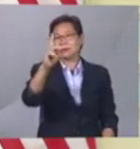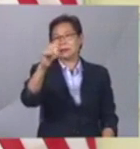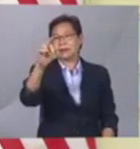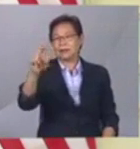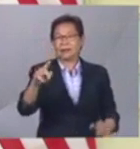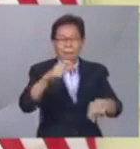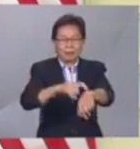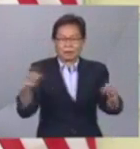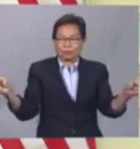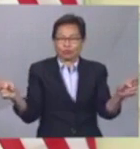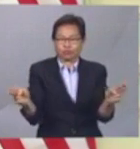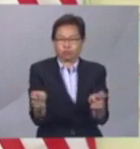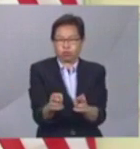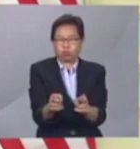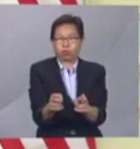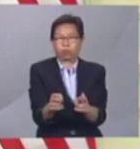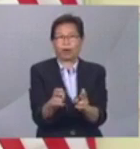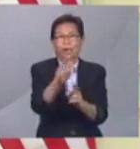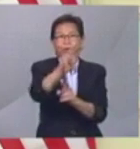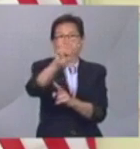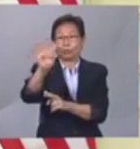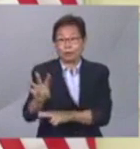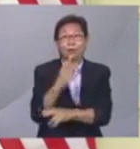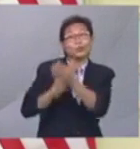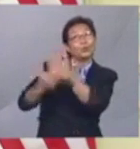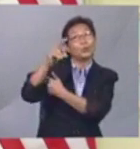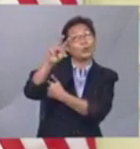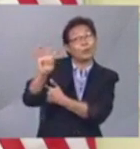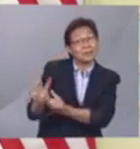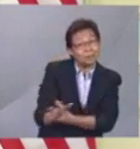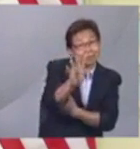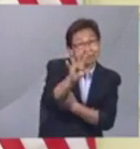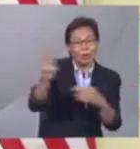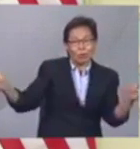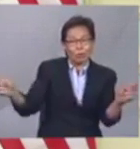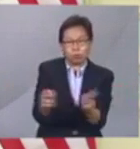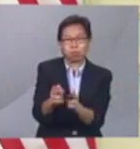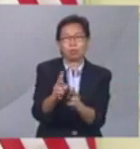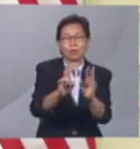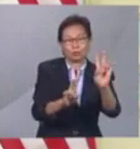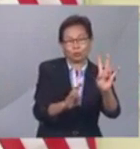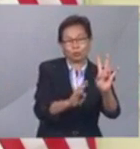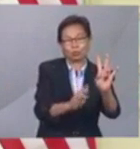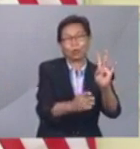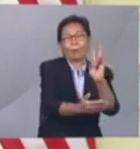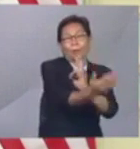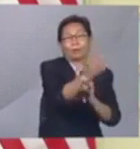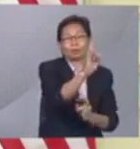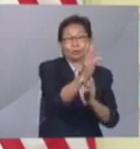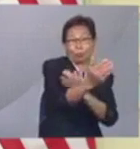dipendekkan daripada 24 jam sebelum ini kepada 7 pagi sehingga